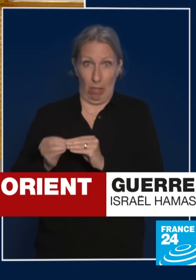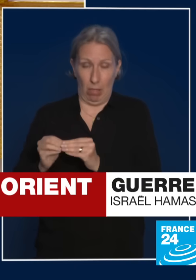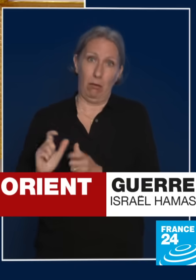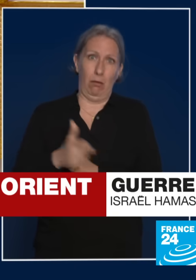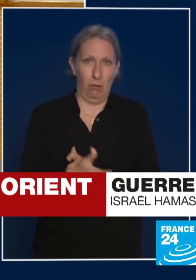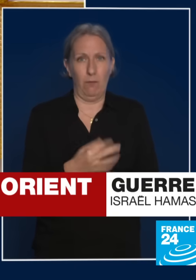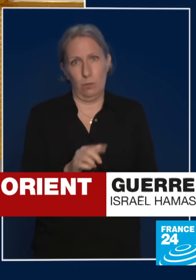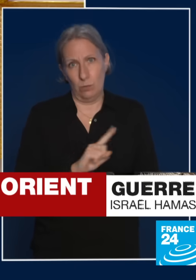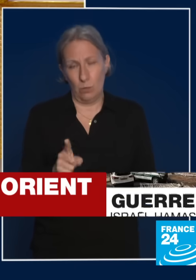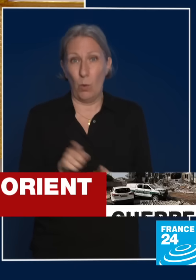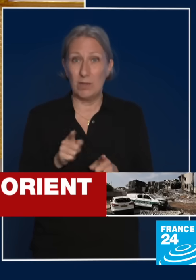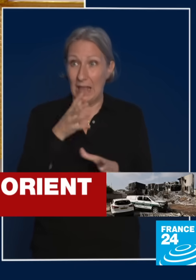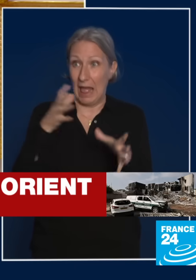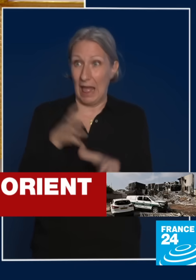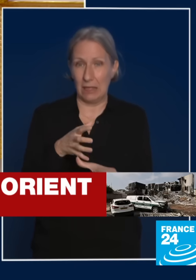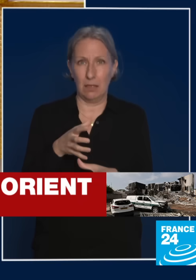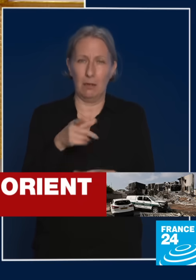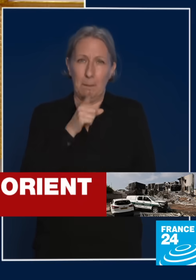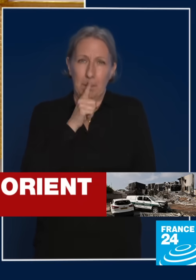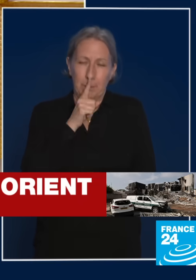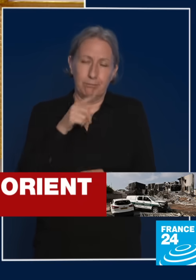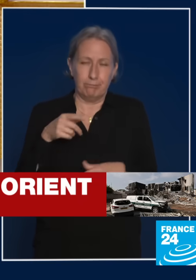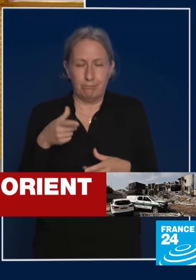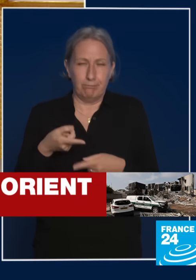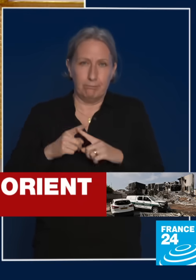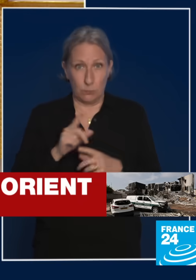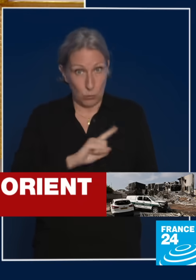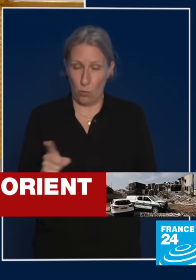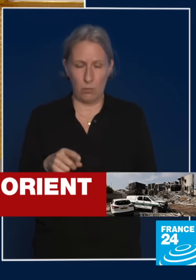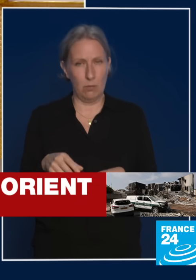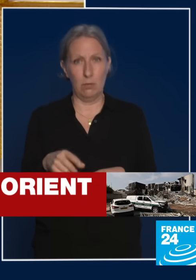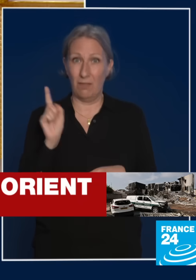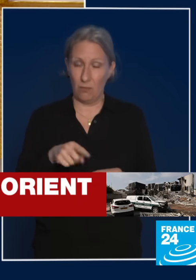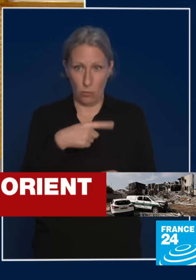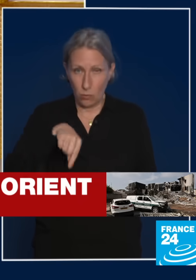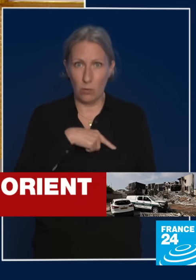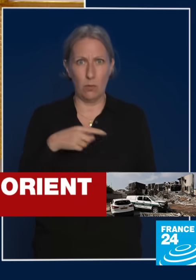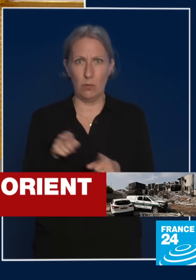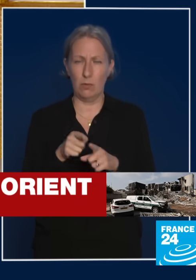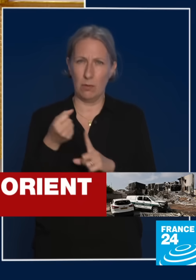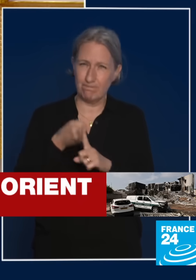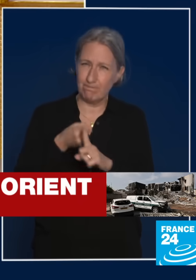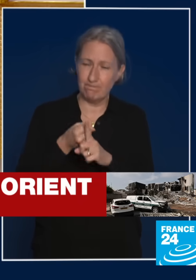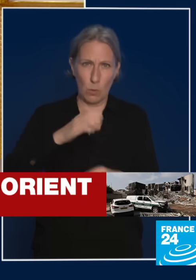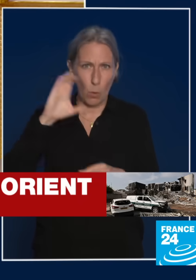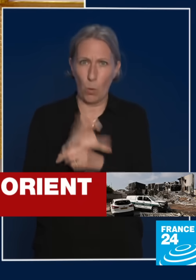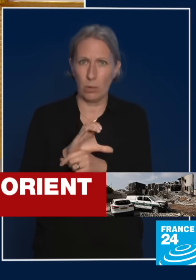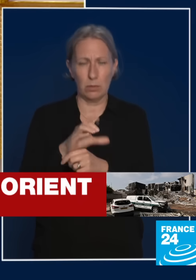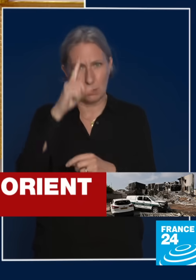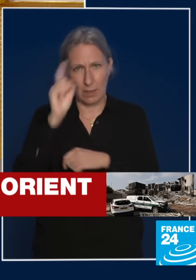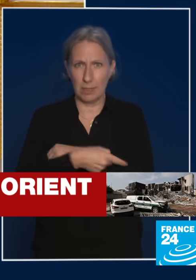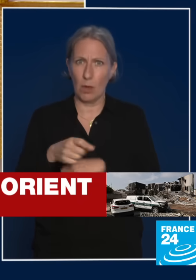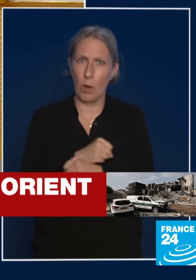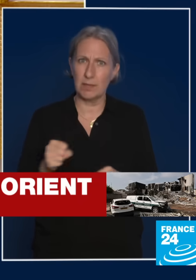toute forme de haine dans ce moment que nous vivons mes chers compatriotes nous devons condamner le terrorisme et défendre